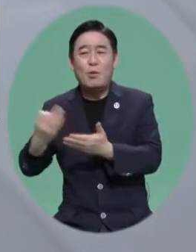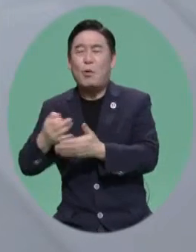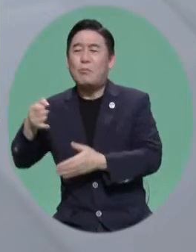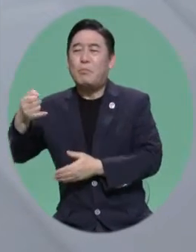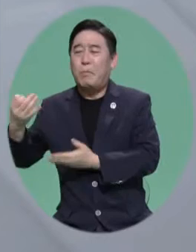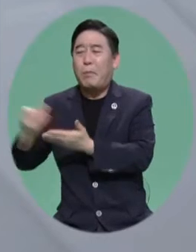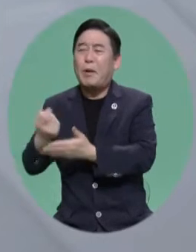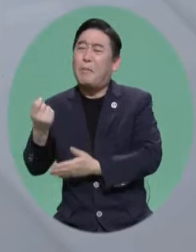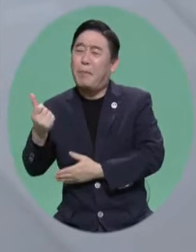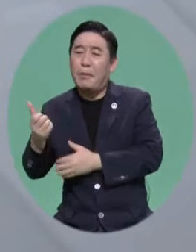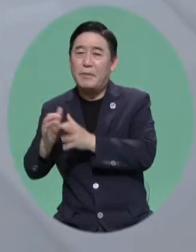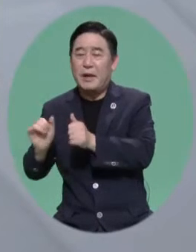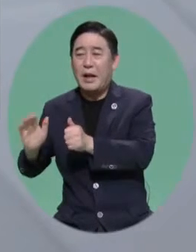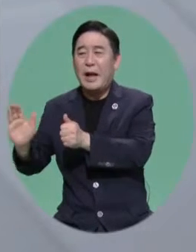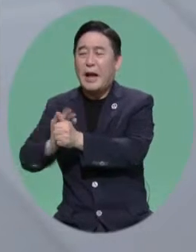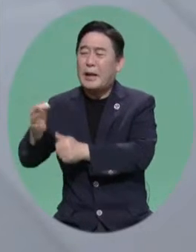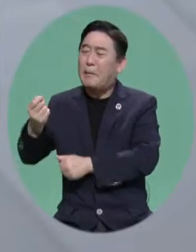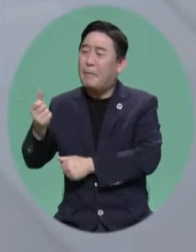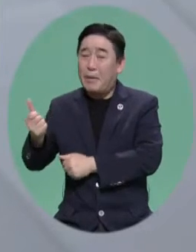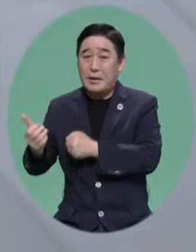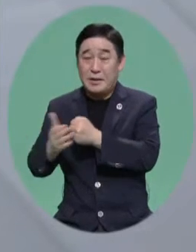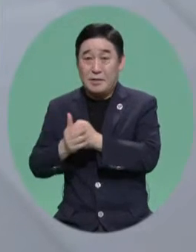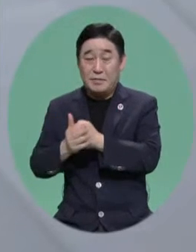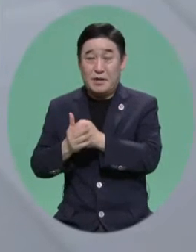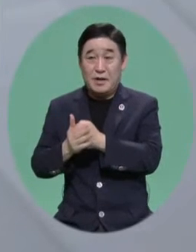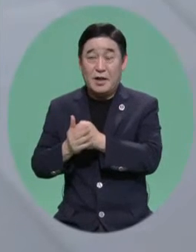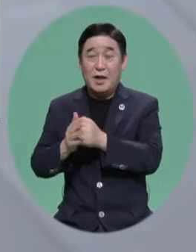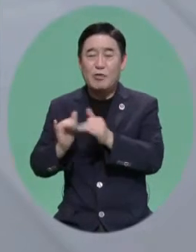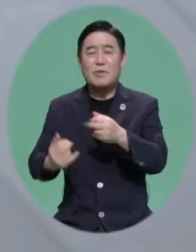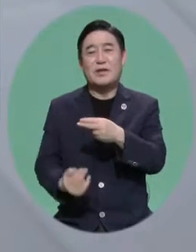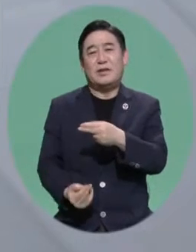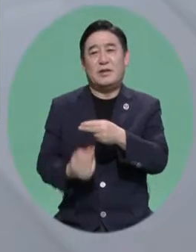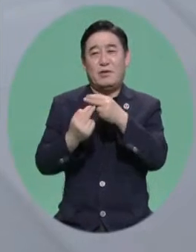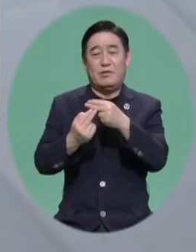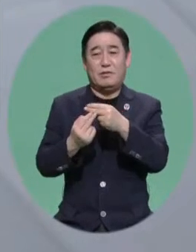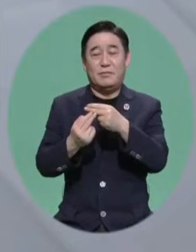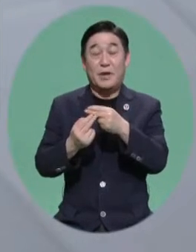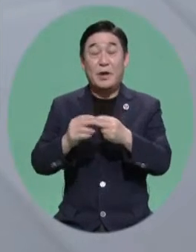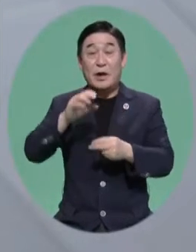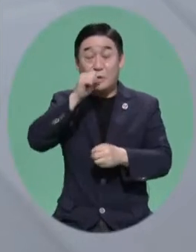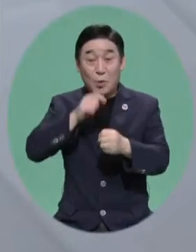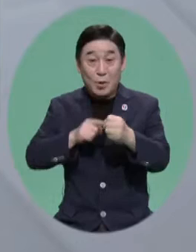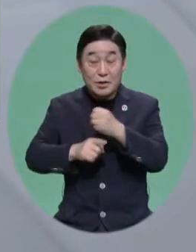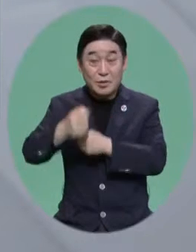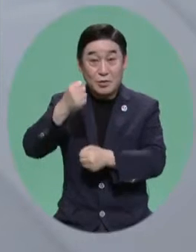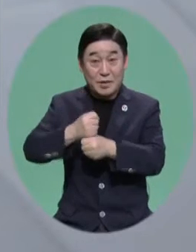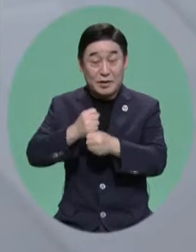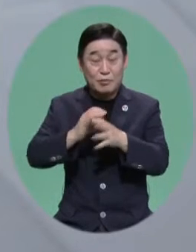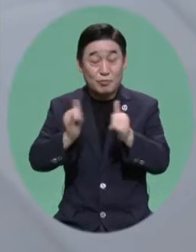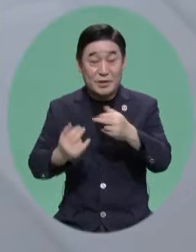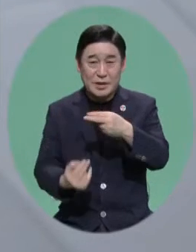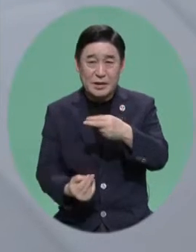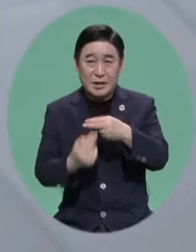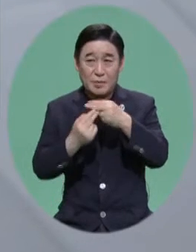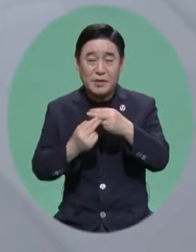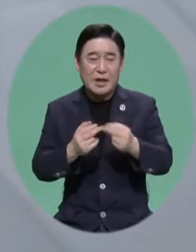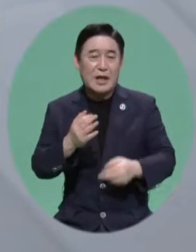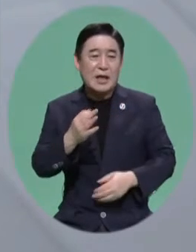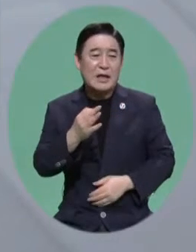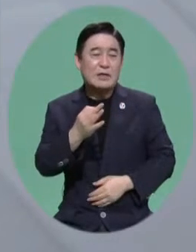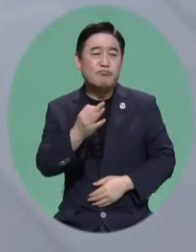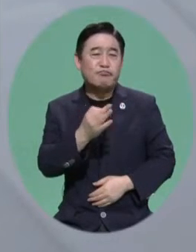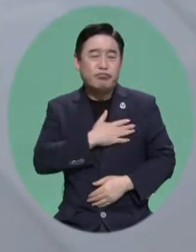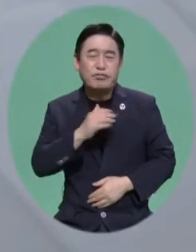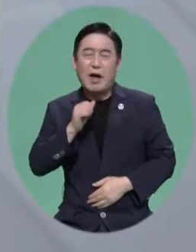나쁜 분들이 혜택을 덜 받음으로써 2 국민연금 좋은 의도로 만든 국민연금이 빈부 격차를